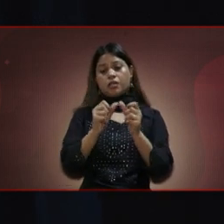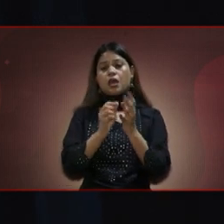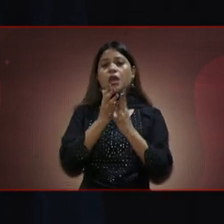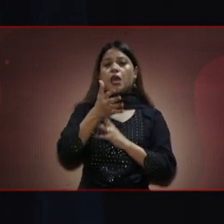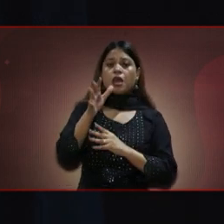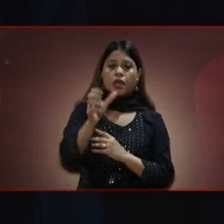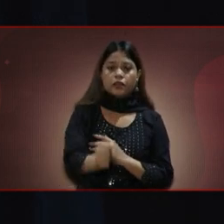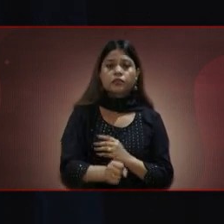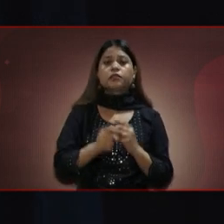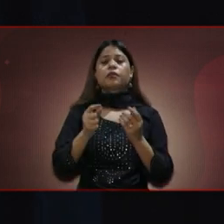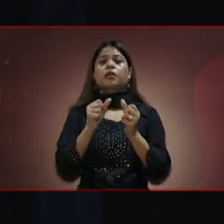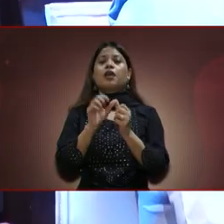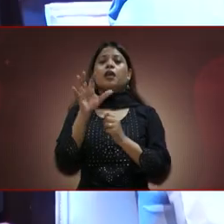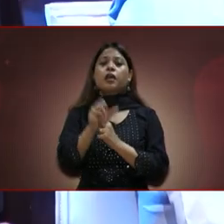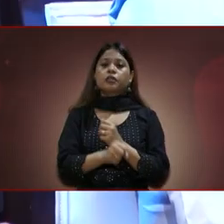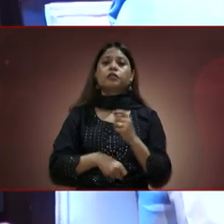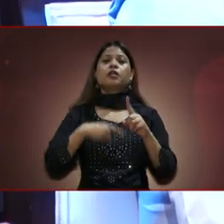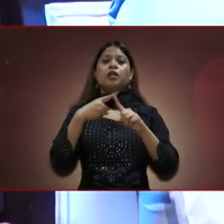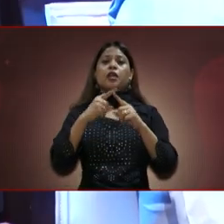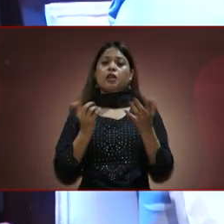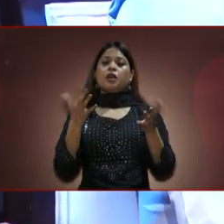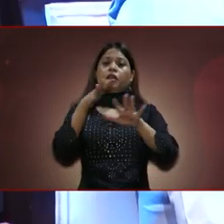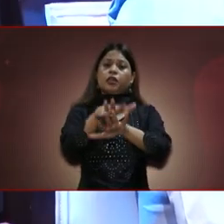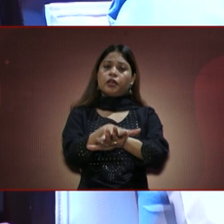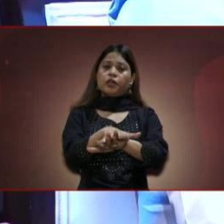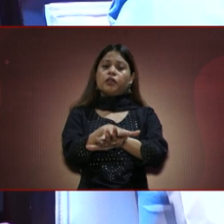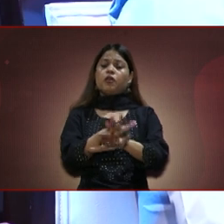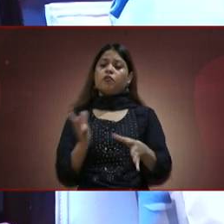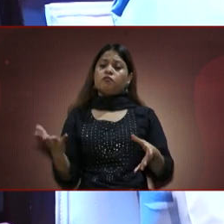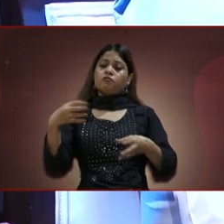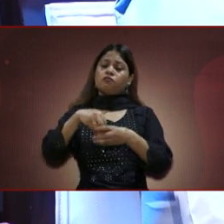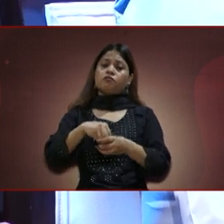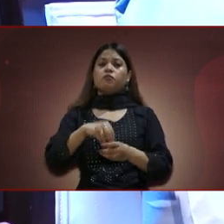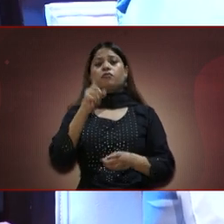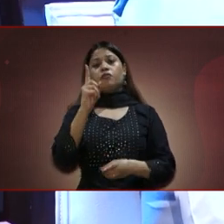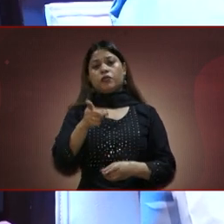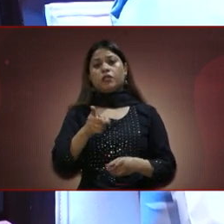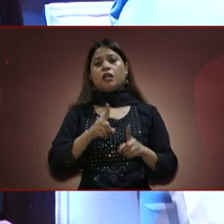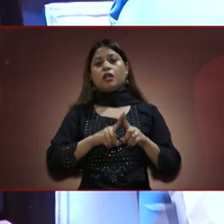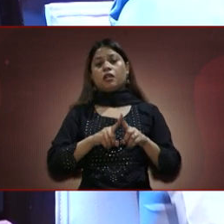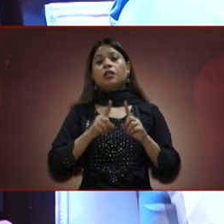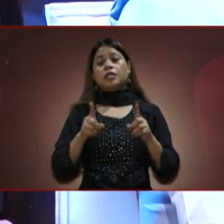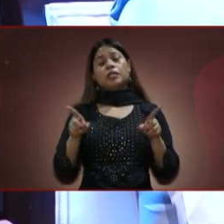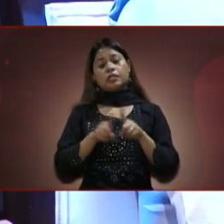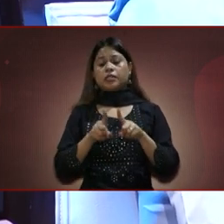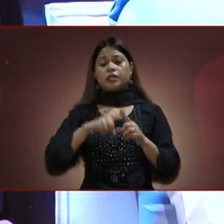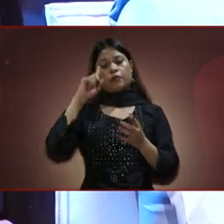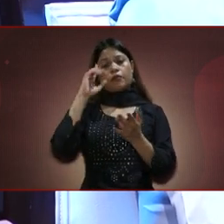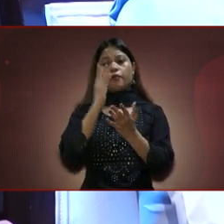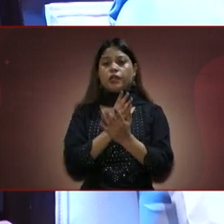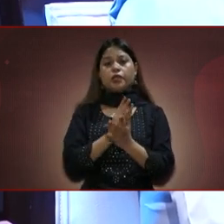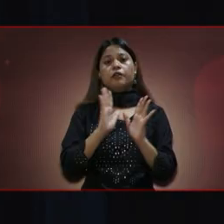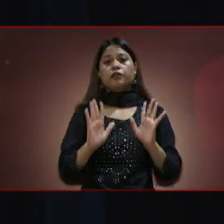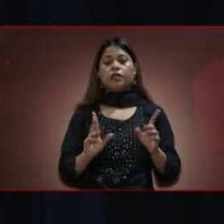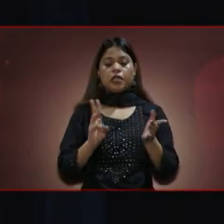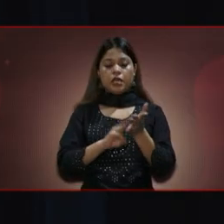एक्सेसिबिलिटी, क्वालिटी, इंक्लूसिवनेस, ये सारा कैरेक्टर उसमें रहे। मैं इसीलिए मानता हूँ कि आज की जो